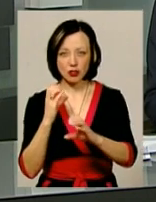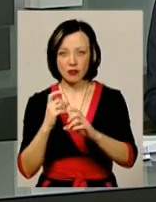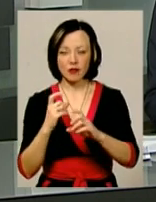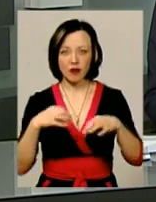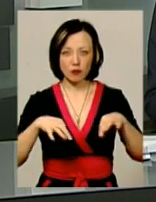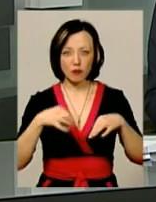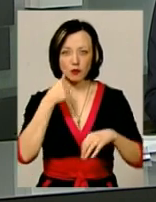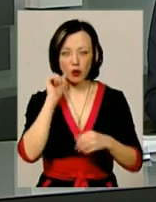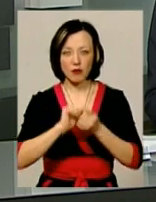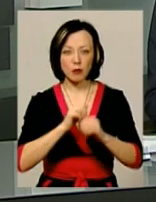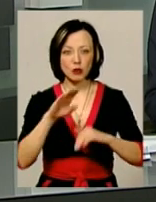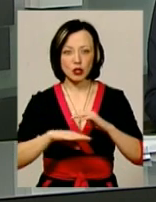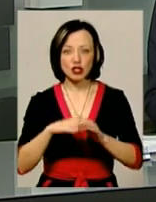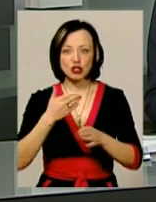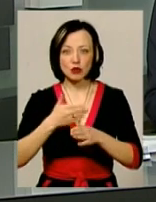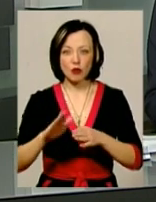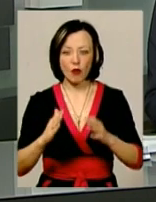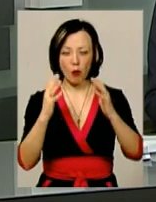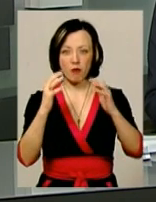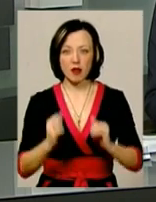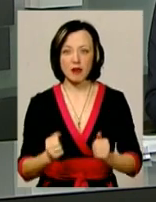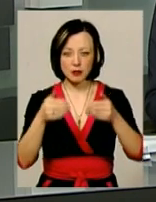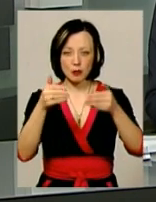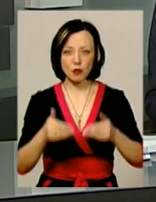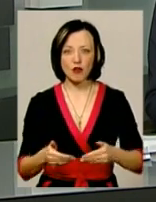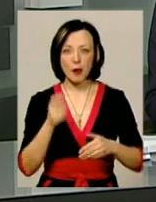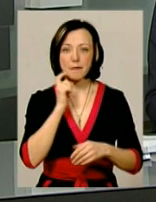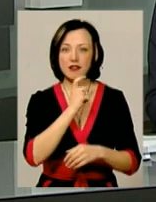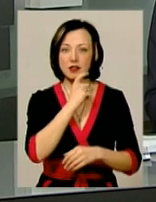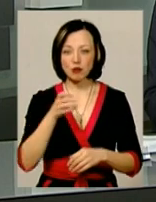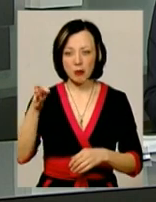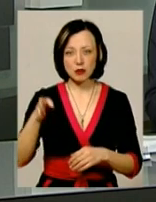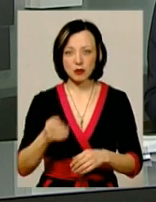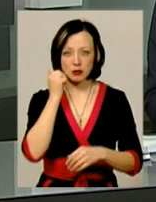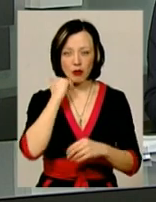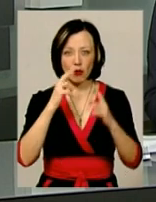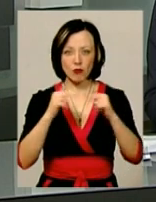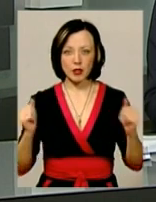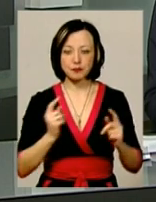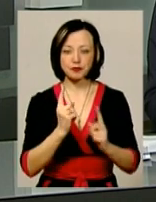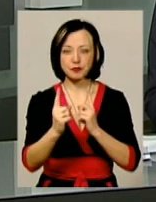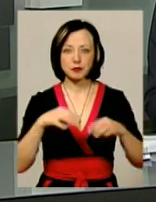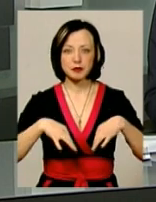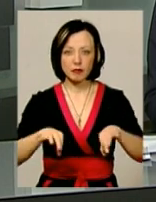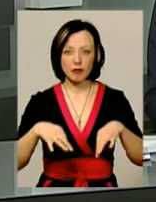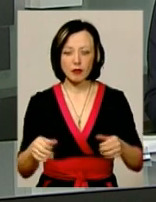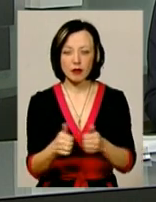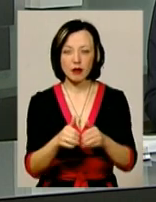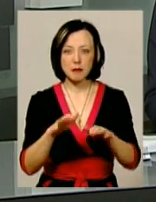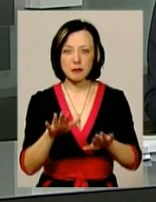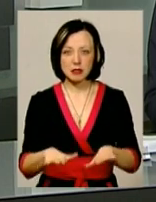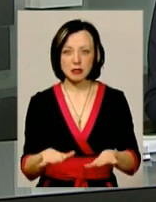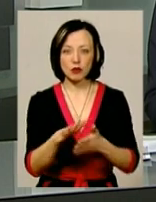вчора у Кам'янці-Подільському частково обвалився мур північного бастіону старої фортеці. Рух транспорту поблизу місця руйнування